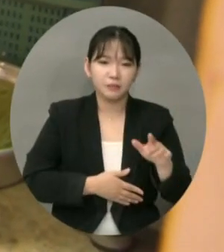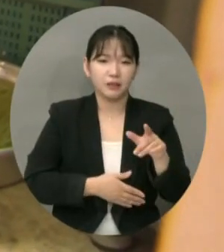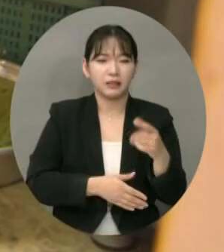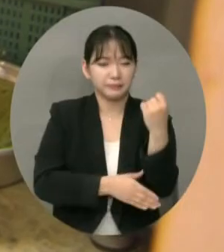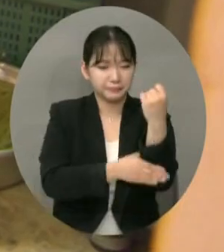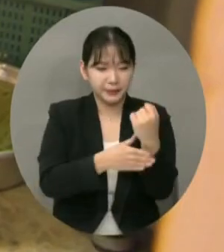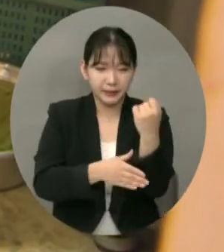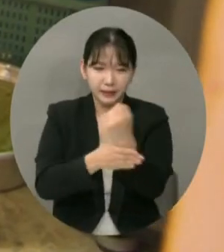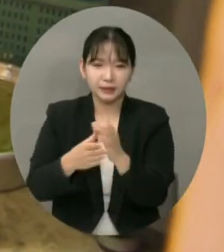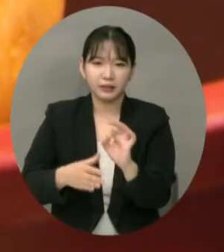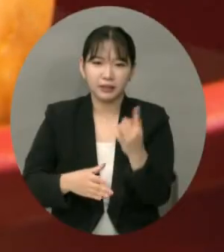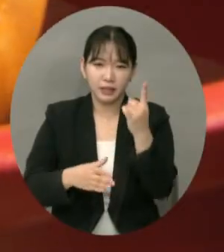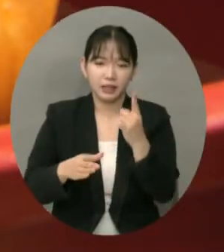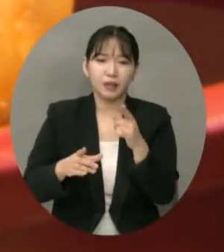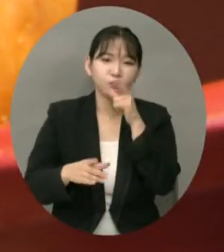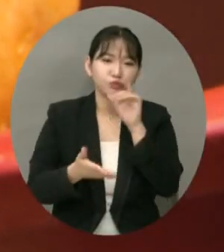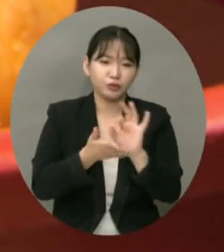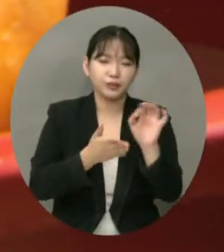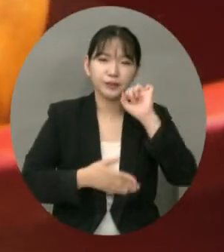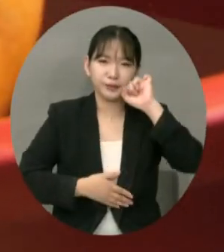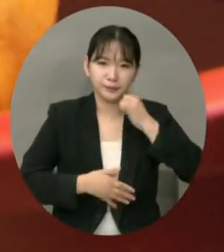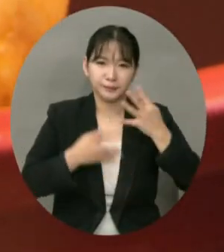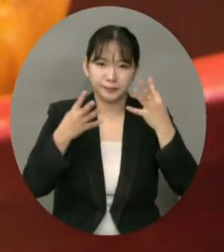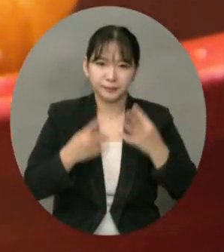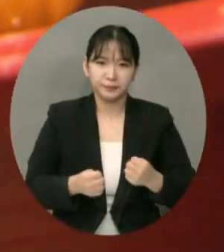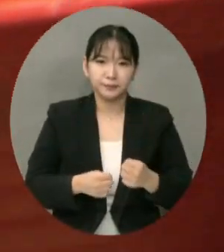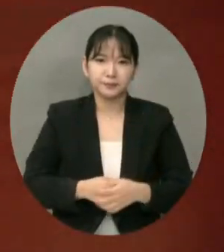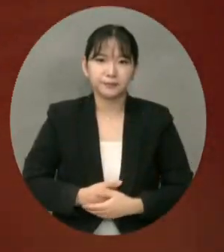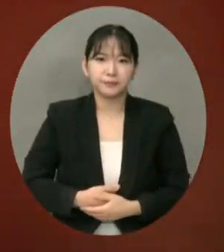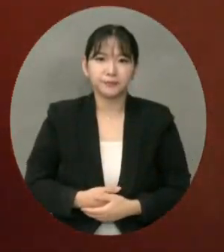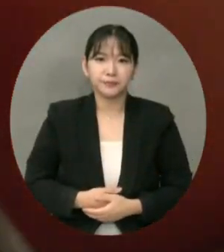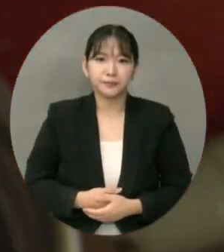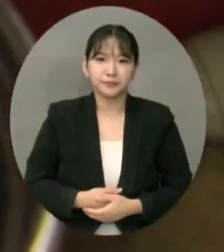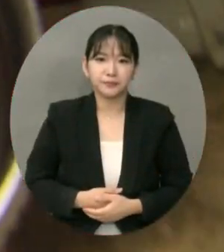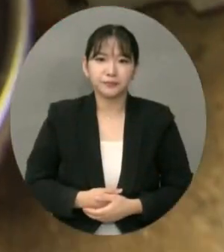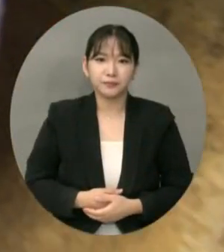노후로 인한 생활용수 확보에 어려움을 겪고 왔습니다